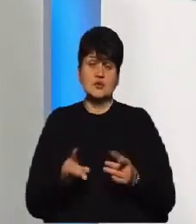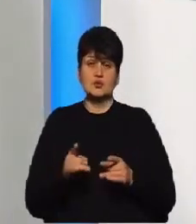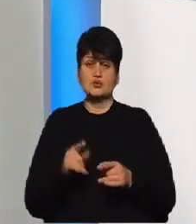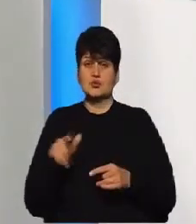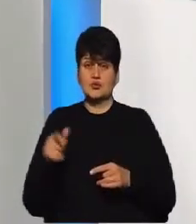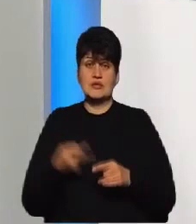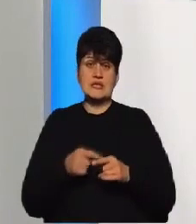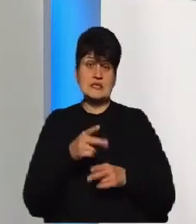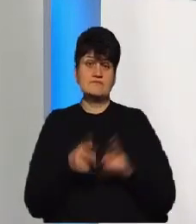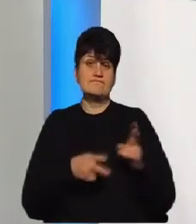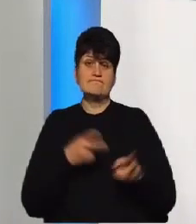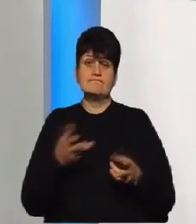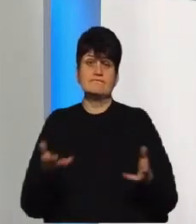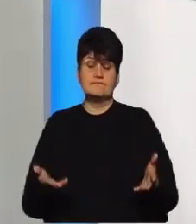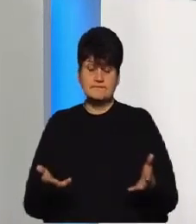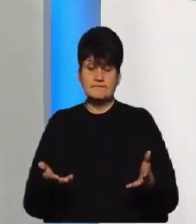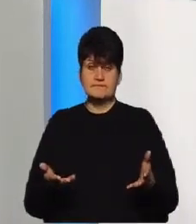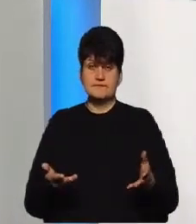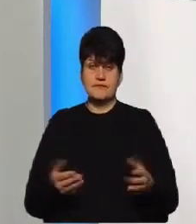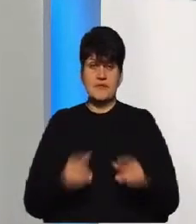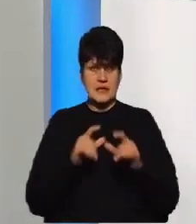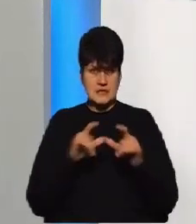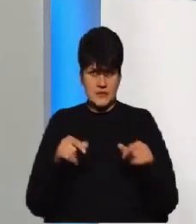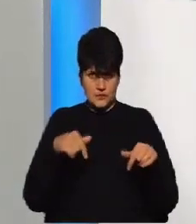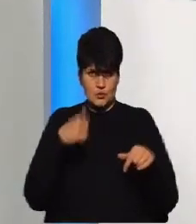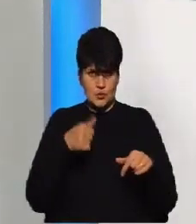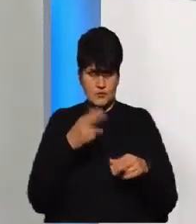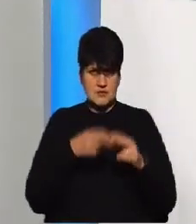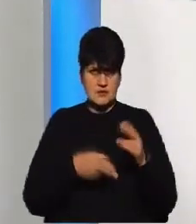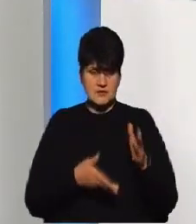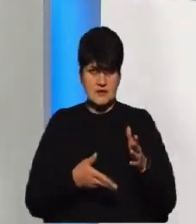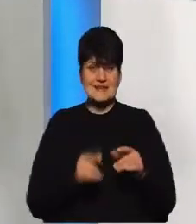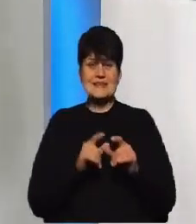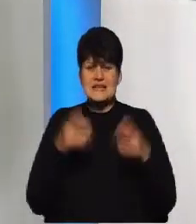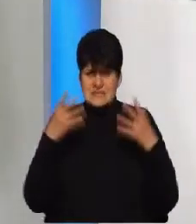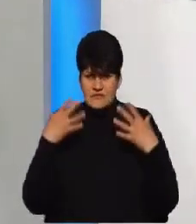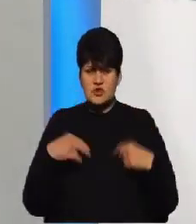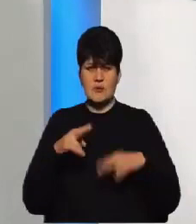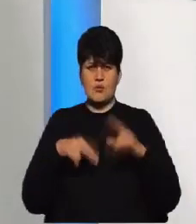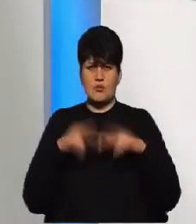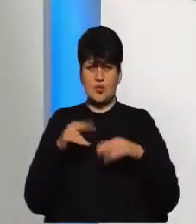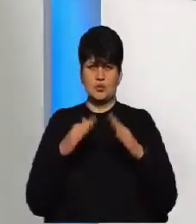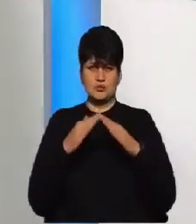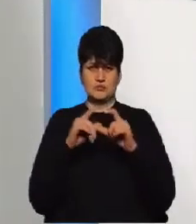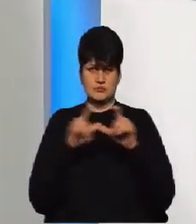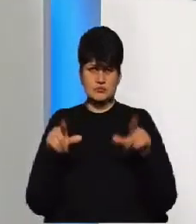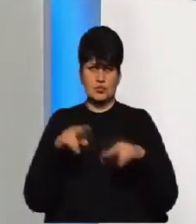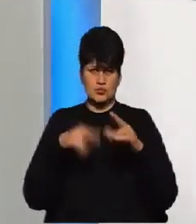нарікання. Цю станцію цього року мають завершити? Ну, станція вже побудована, сама будівля побудована. Зараз відбувається